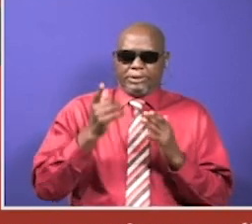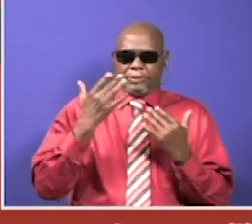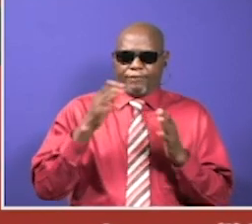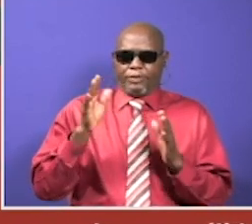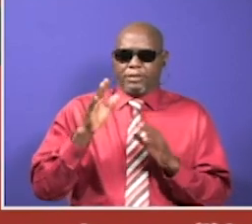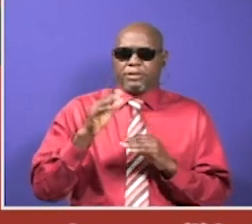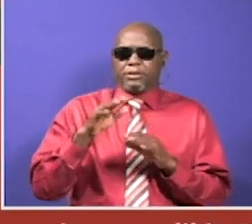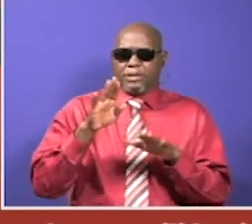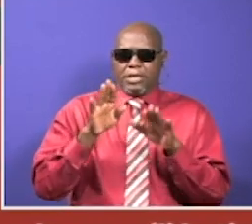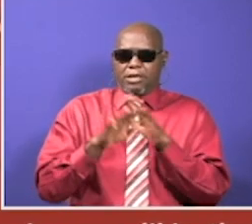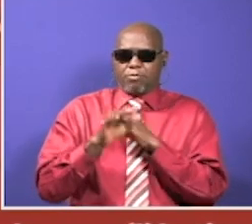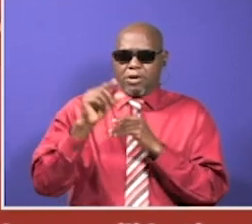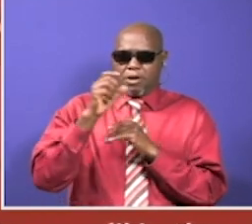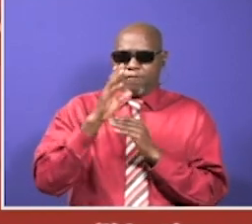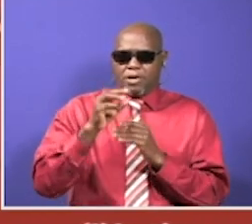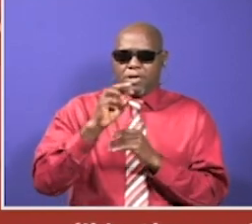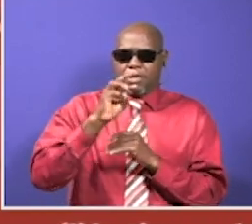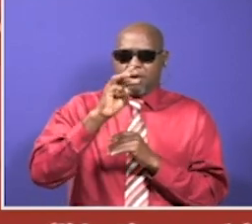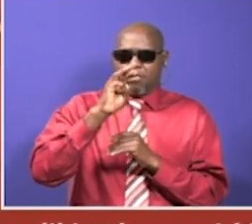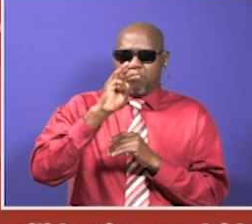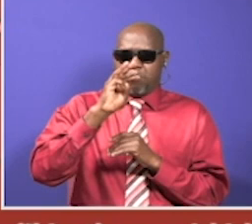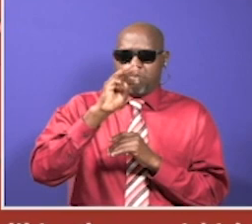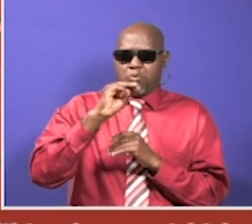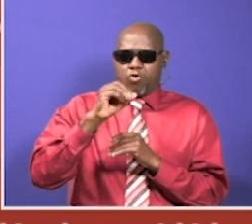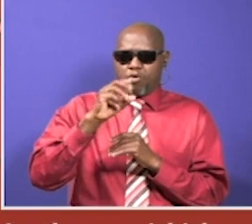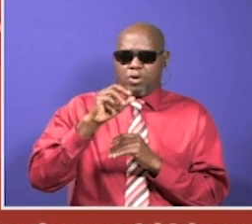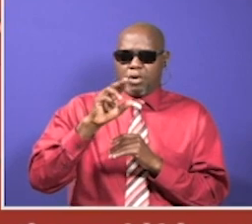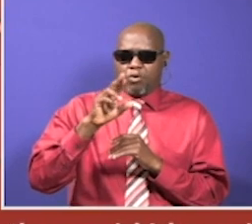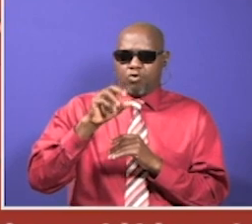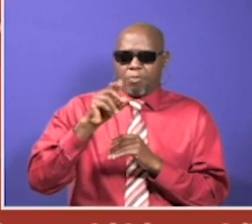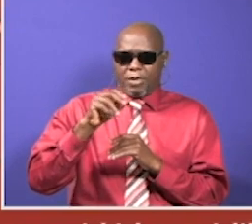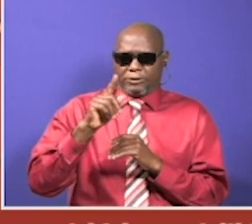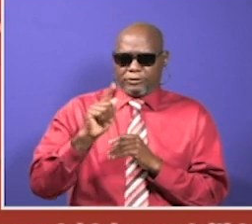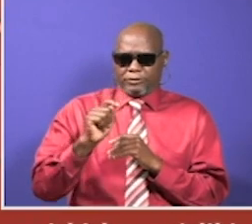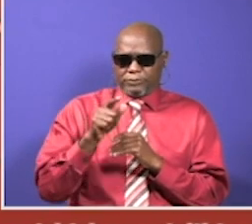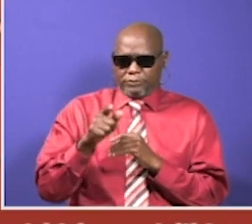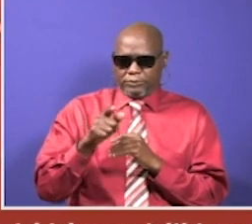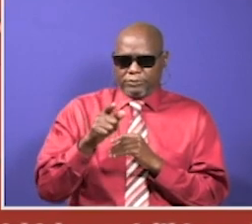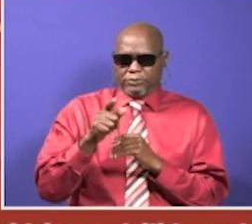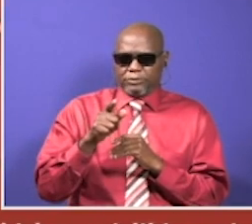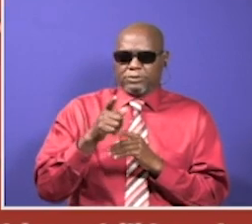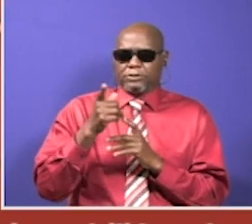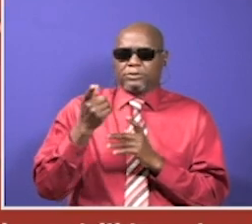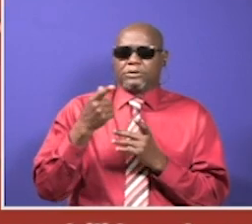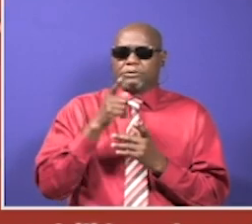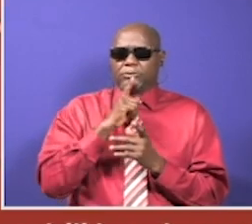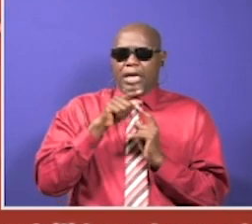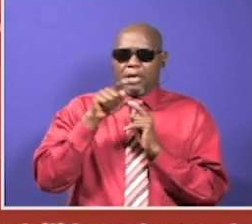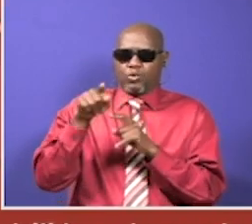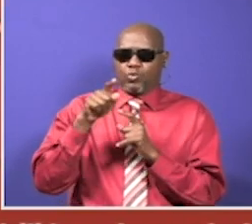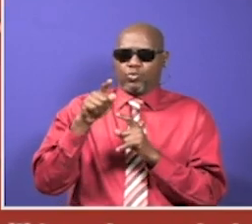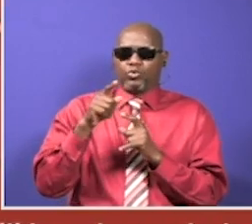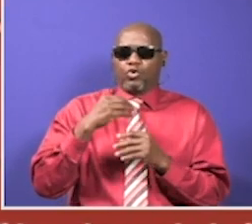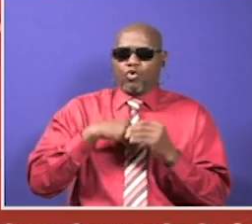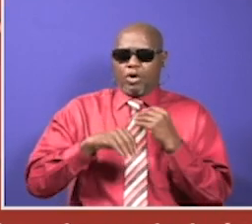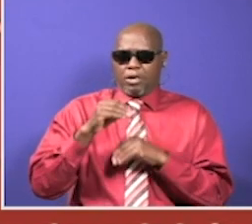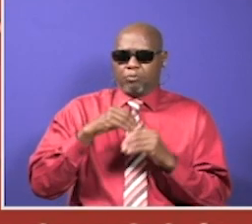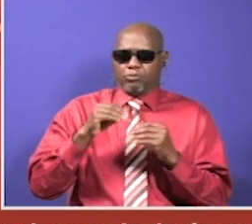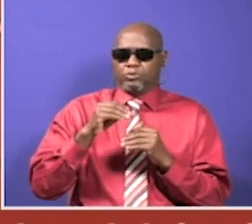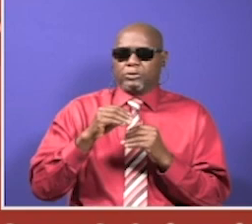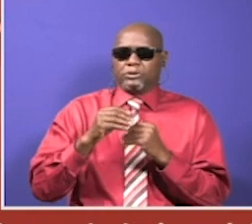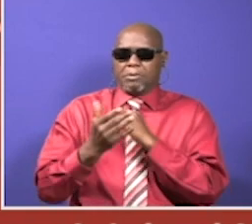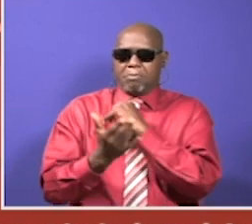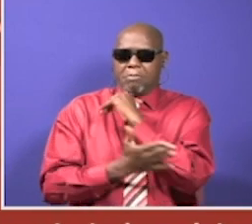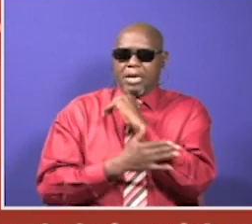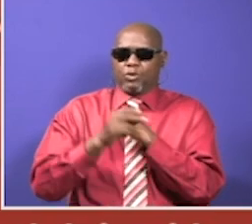kaunti ya Kisii Robert Monda. Monda anakabiliwa na madai kadhaa ikiwemo ufisadi, matumizi mabaya ya mamlaka na ofisi, utovu wa